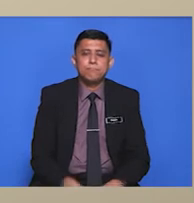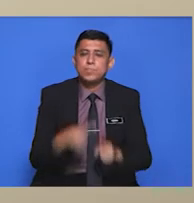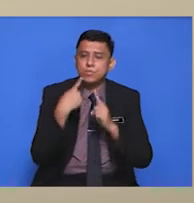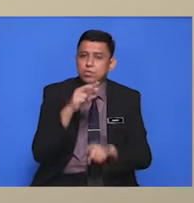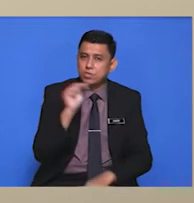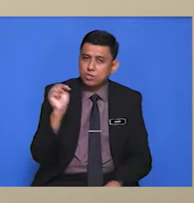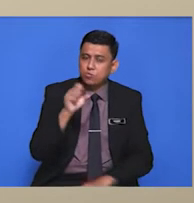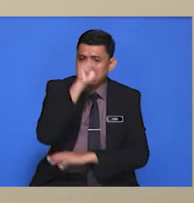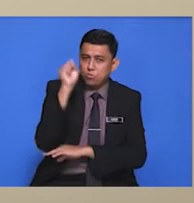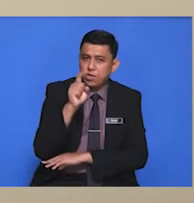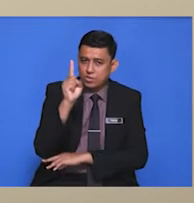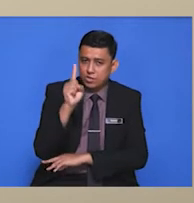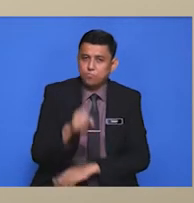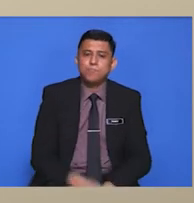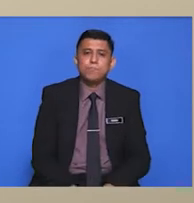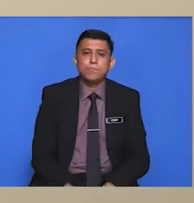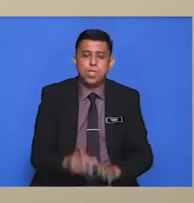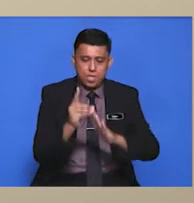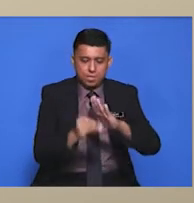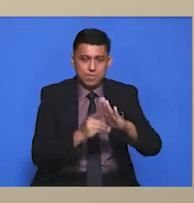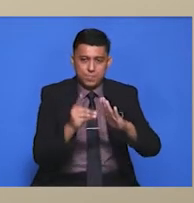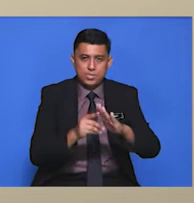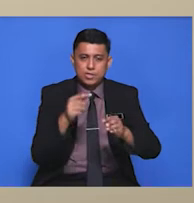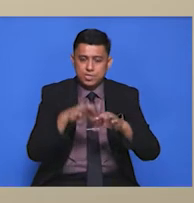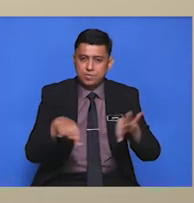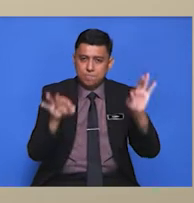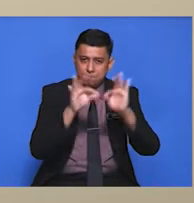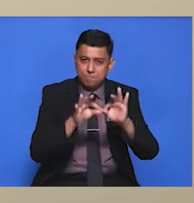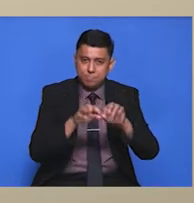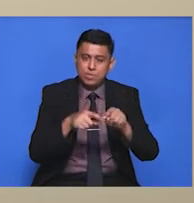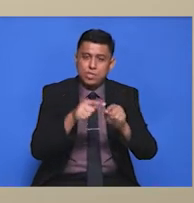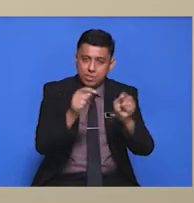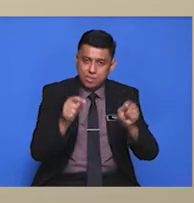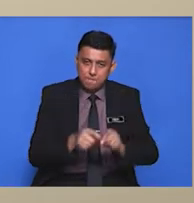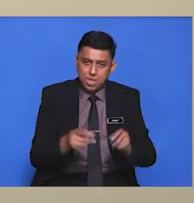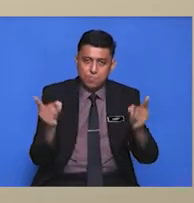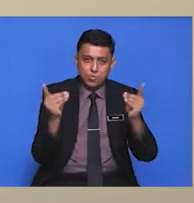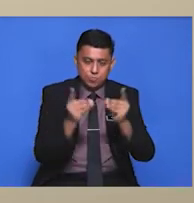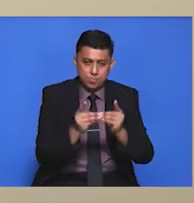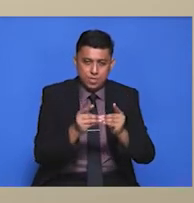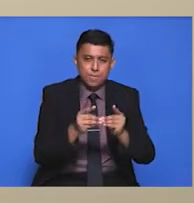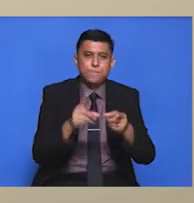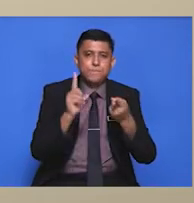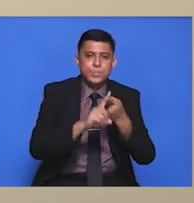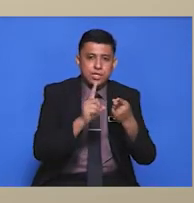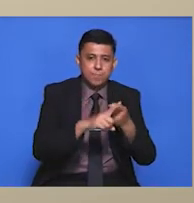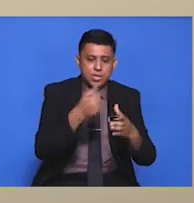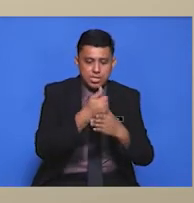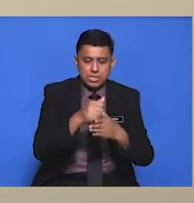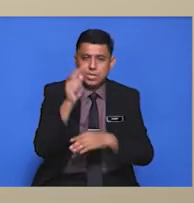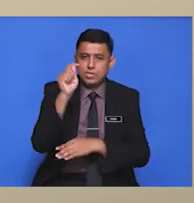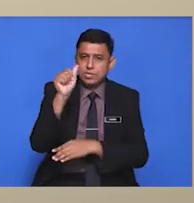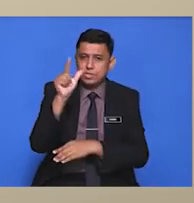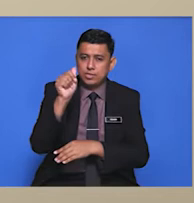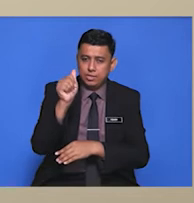Jawapan soalan 1. Berdasarkan cerpen, lokasi pertemuan pertama antara Talia dan raksasa